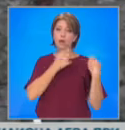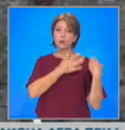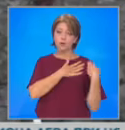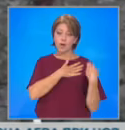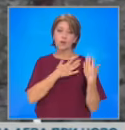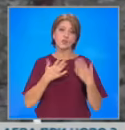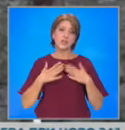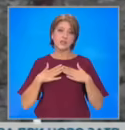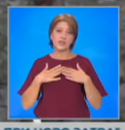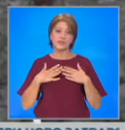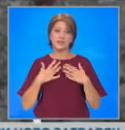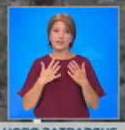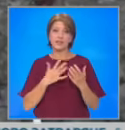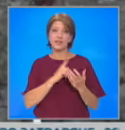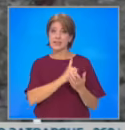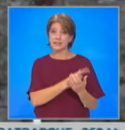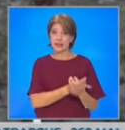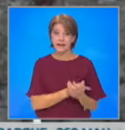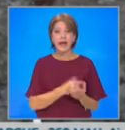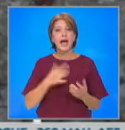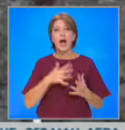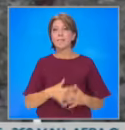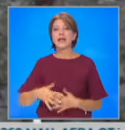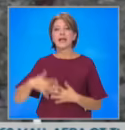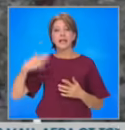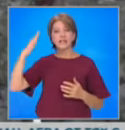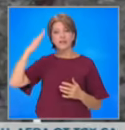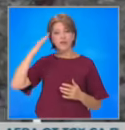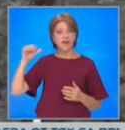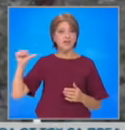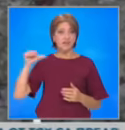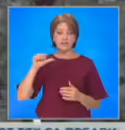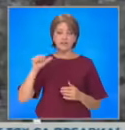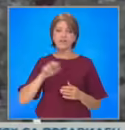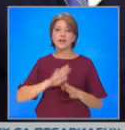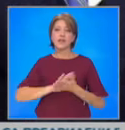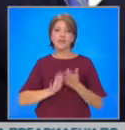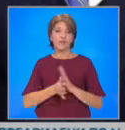нашата бойна мисия ще приключи. Американската война в Афганистан ще завърши отговорно.